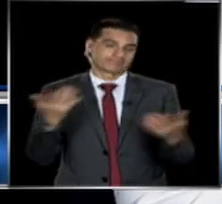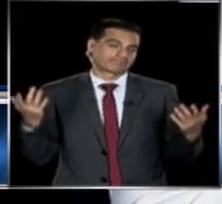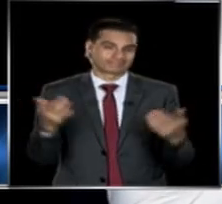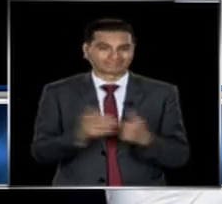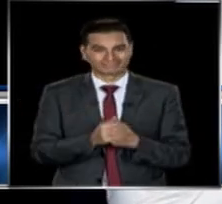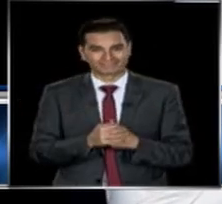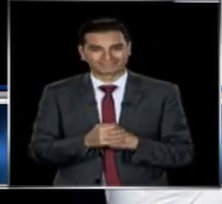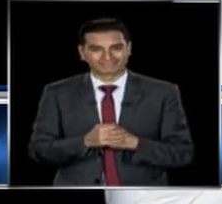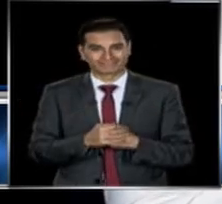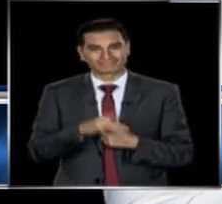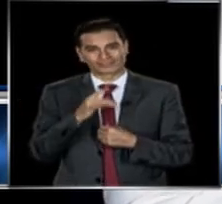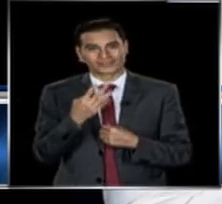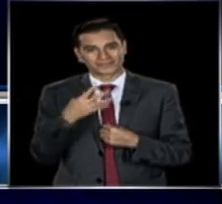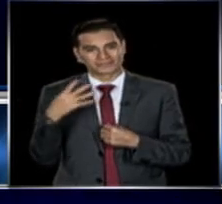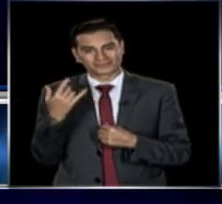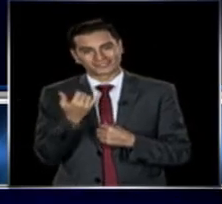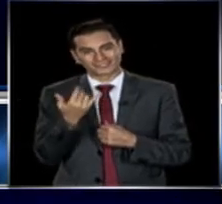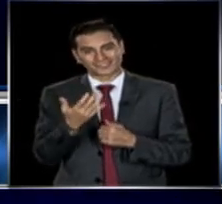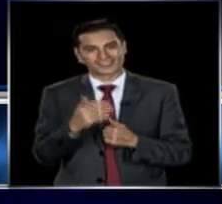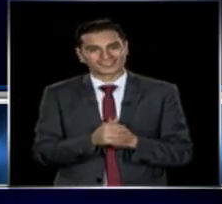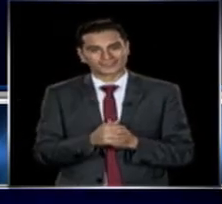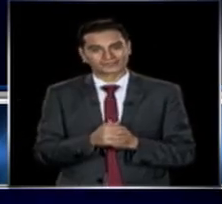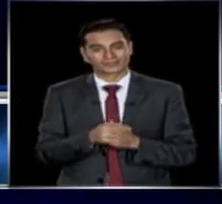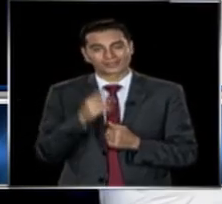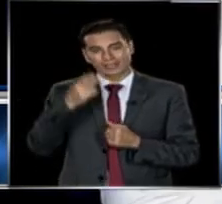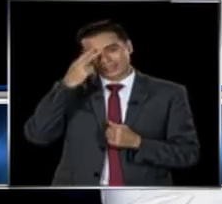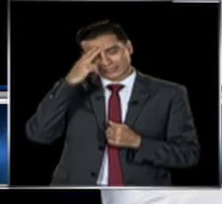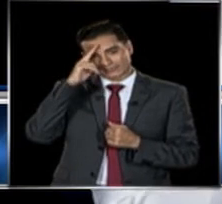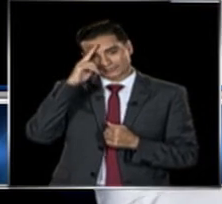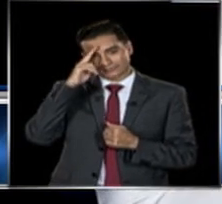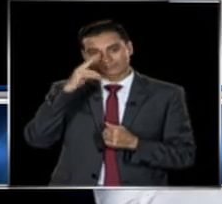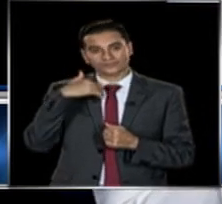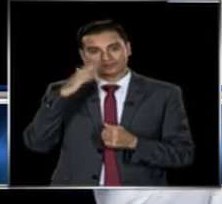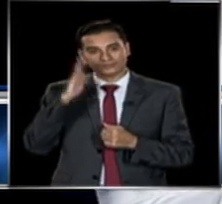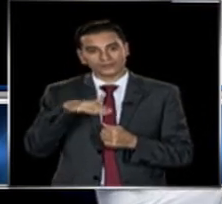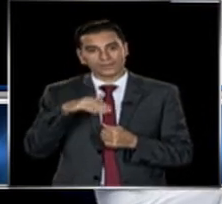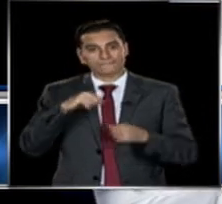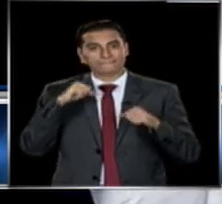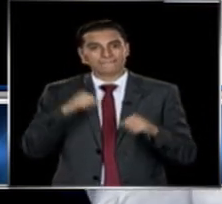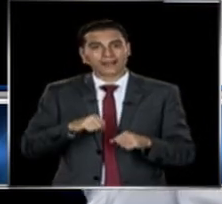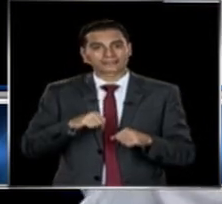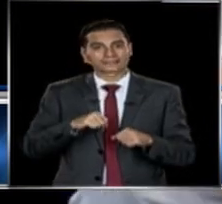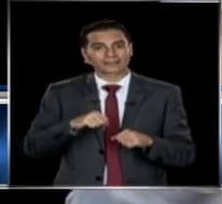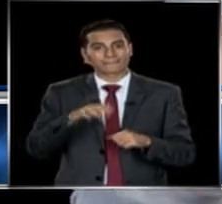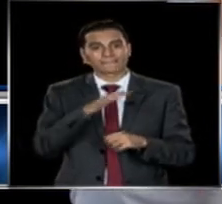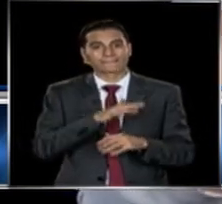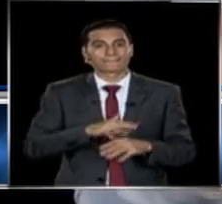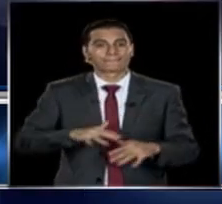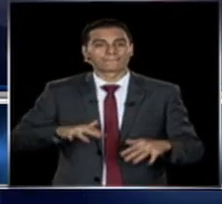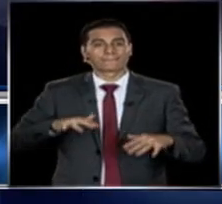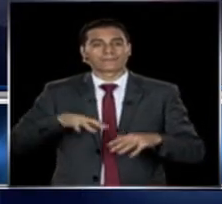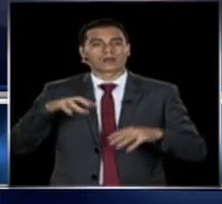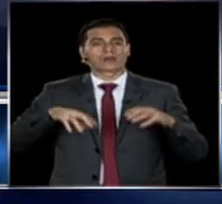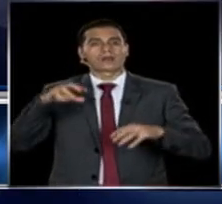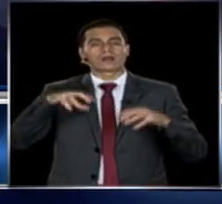كويس. 150-44 ممتاز. فغير الخط الساخن احنا عندنا مكتب تأهيل، كل منطقة